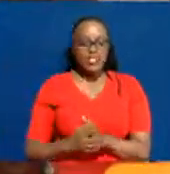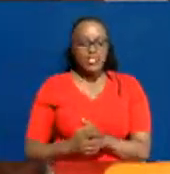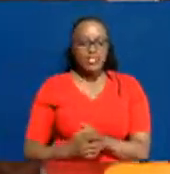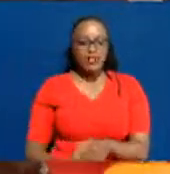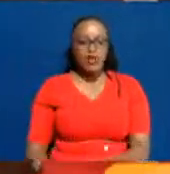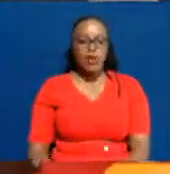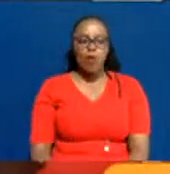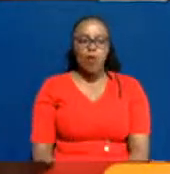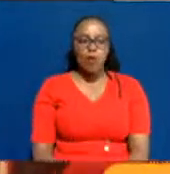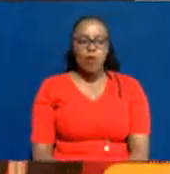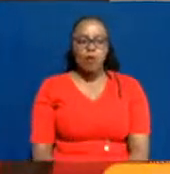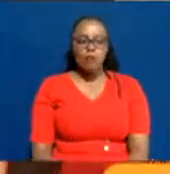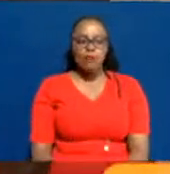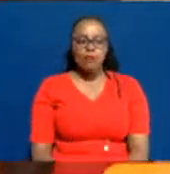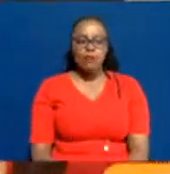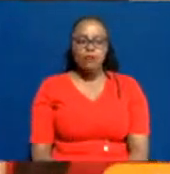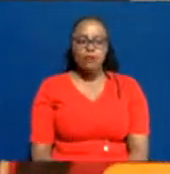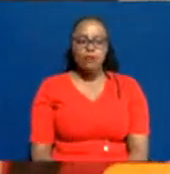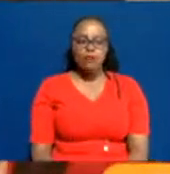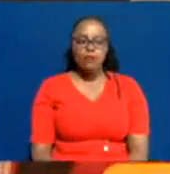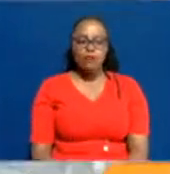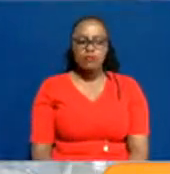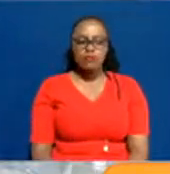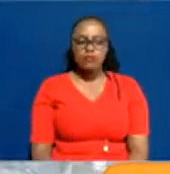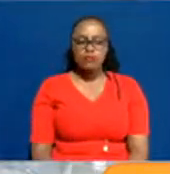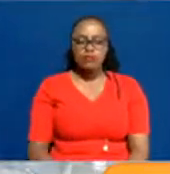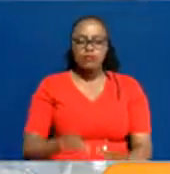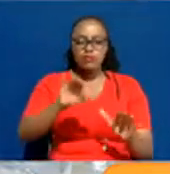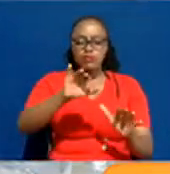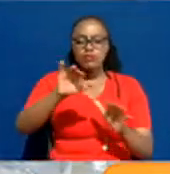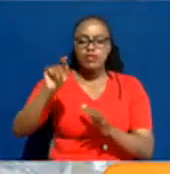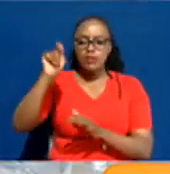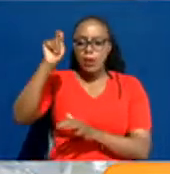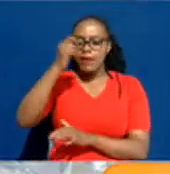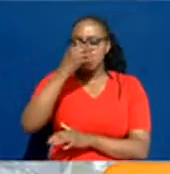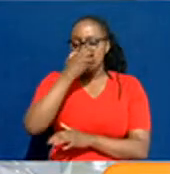Francis Gashuri, Citizen TV. And still on President Ruto, the president has